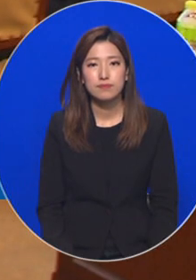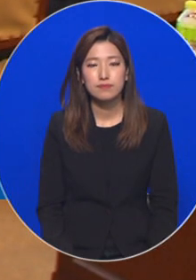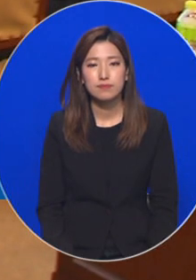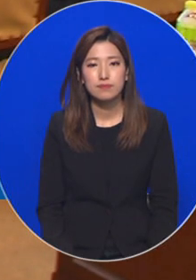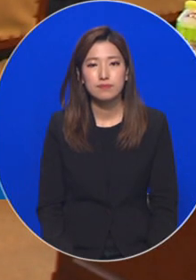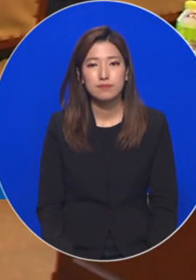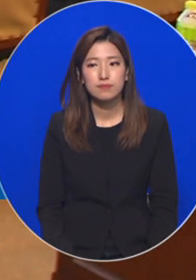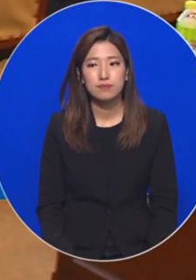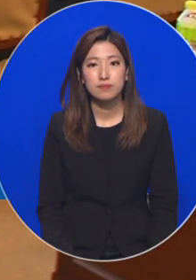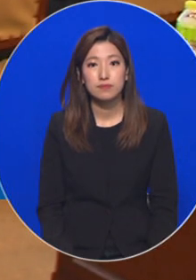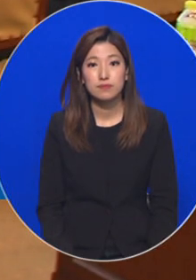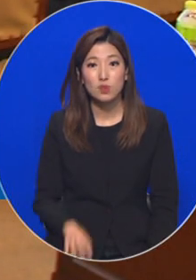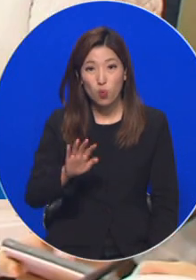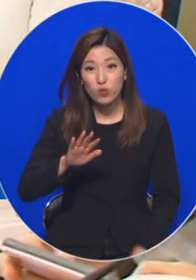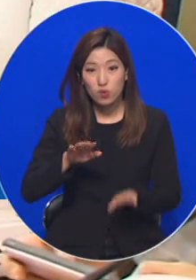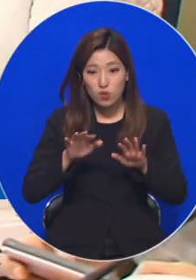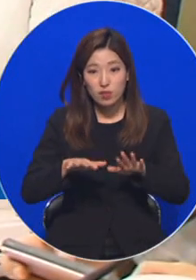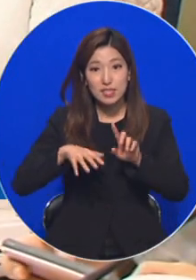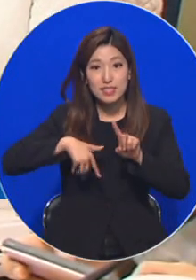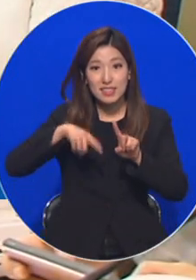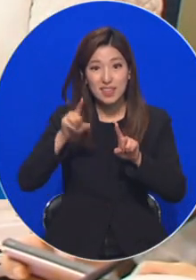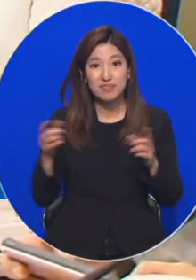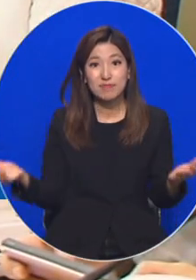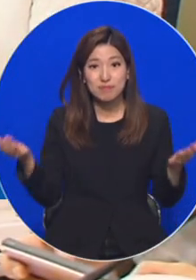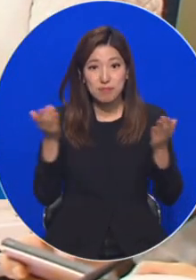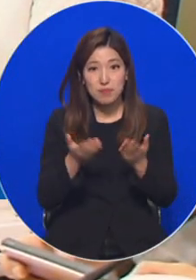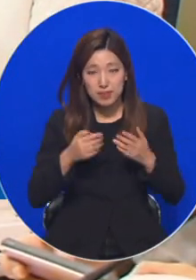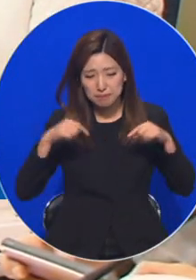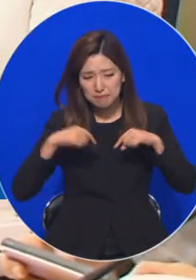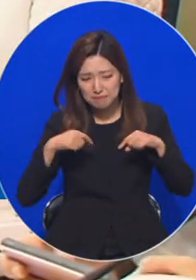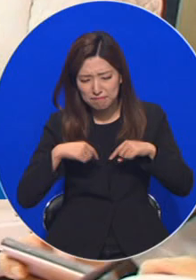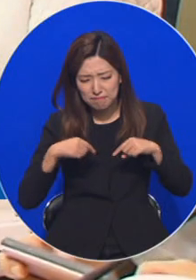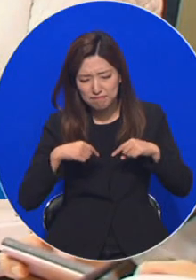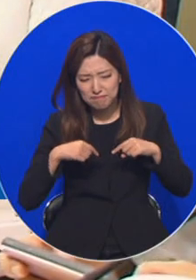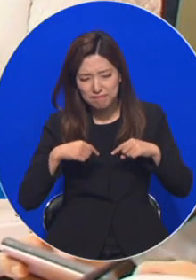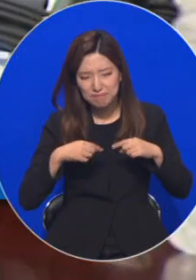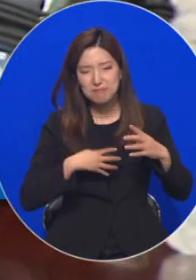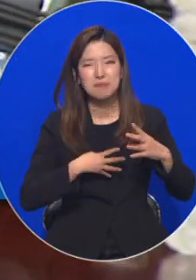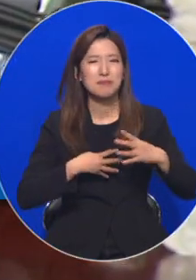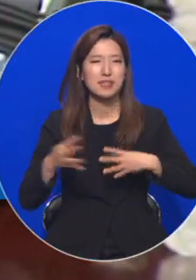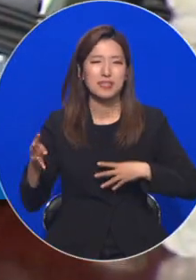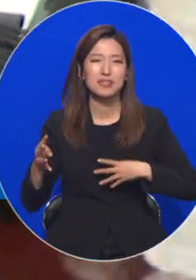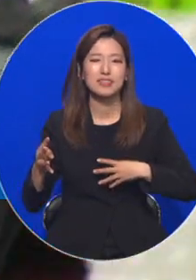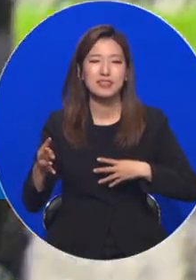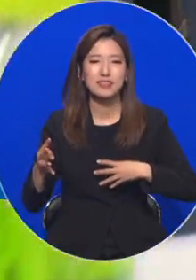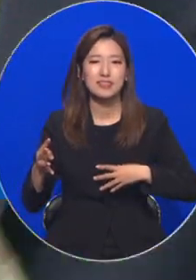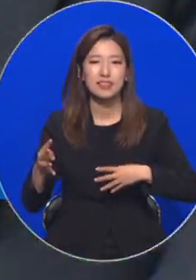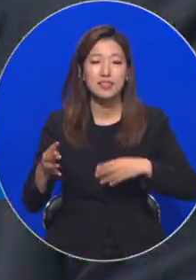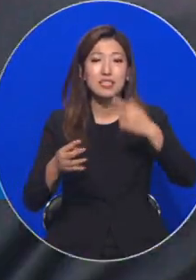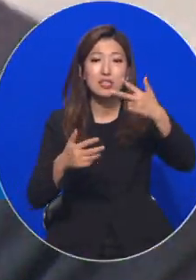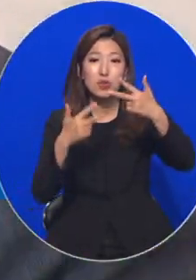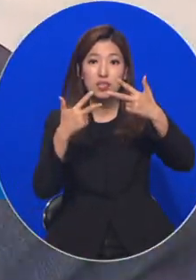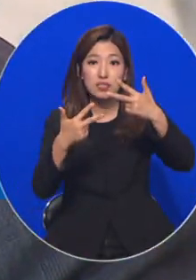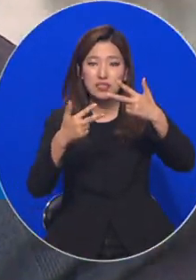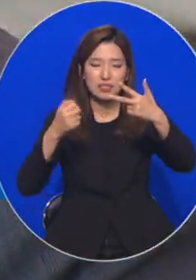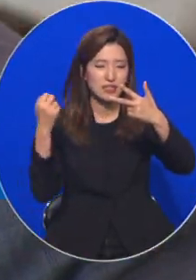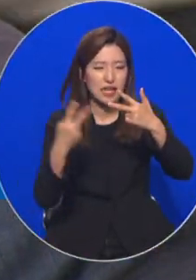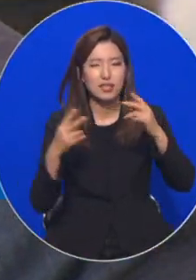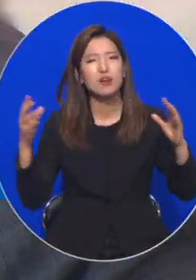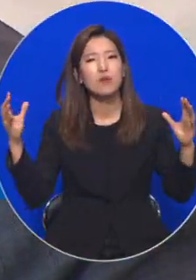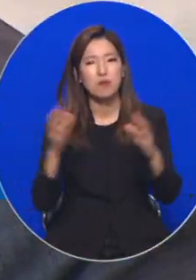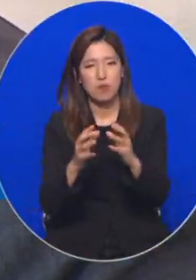최저임금위는 이를 두고 본격적인 심의에 착수했지만 합의에 이르지는 못했습니다. 이에 오는 7일 5차 회의를 열기로